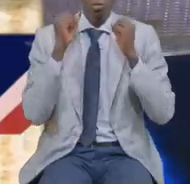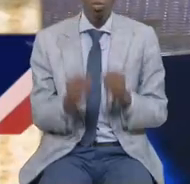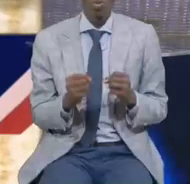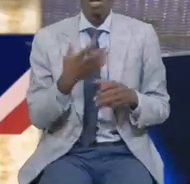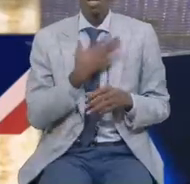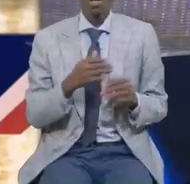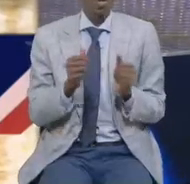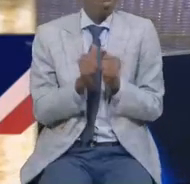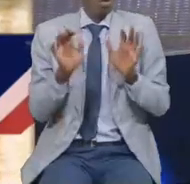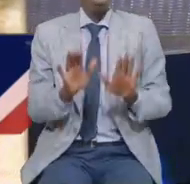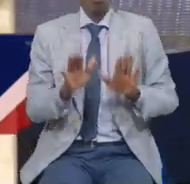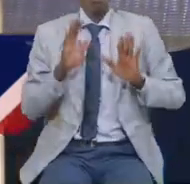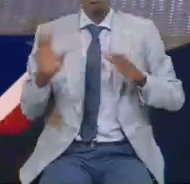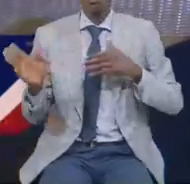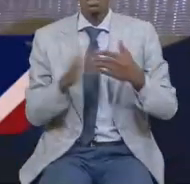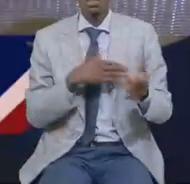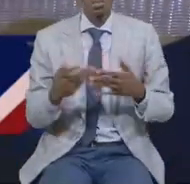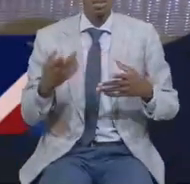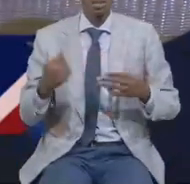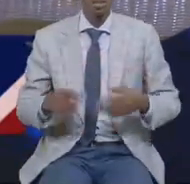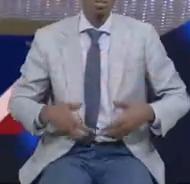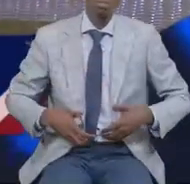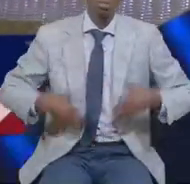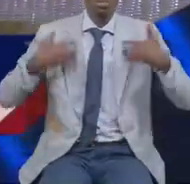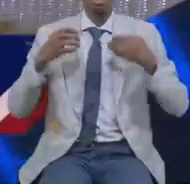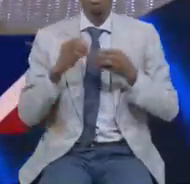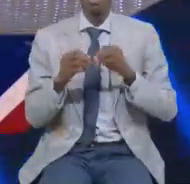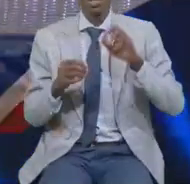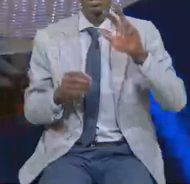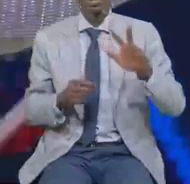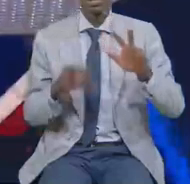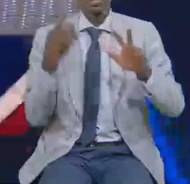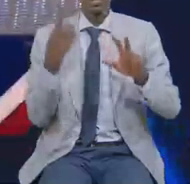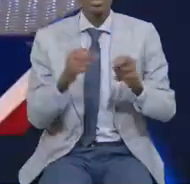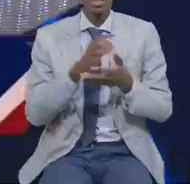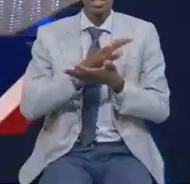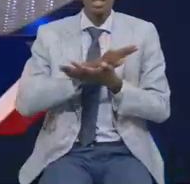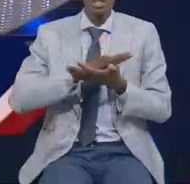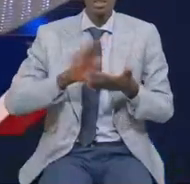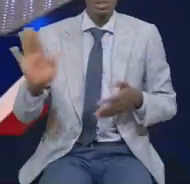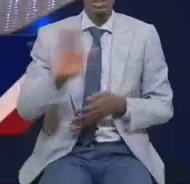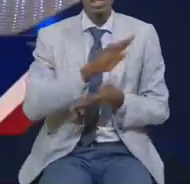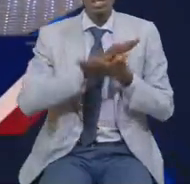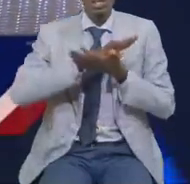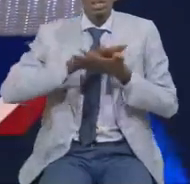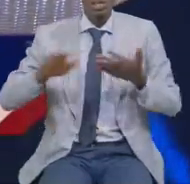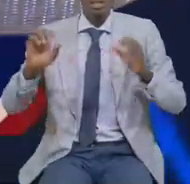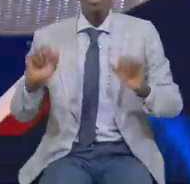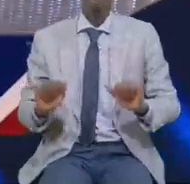malgré sa furie. 3. C'est leur consécration,